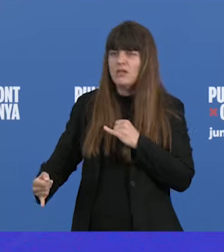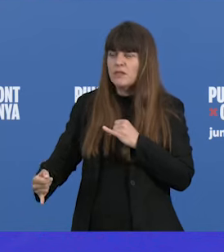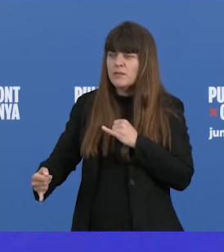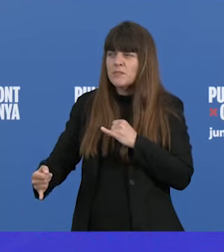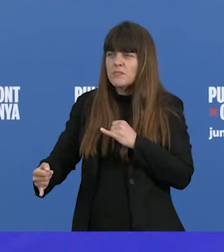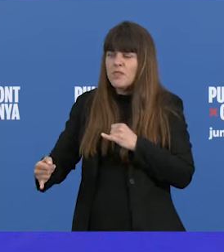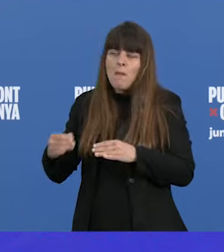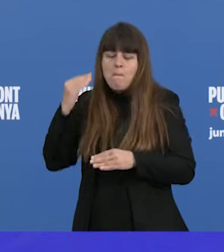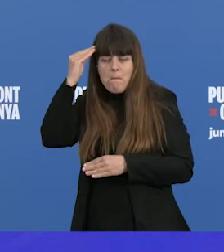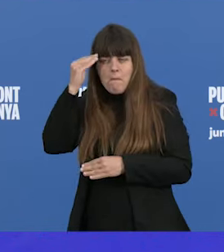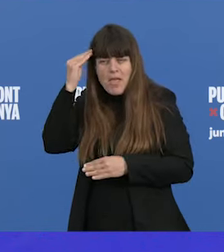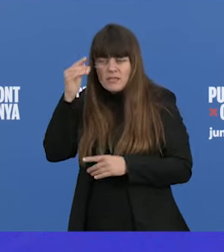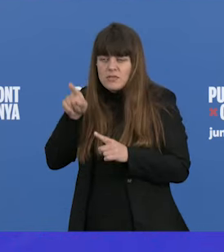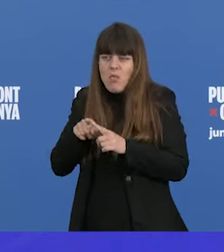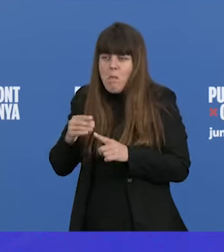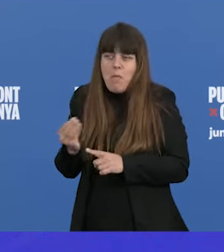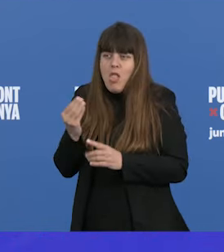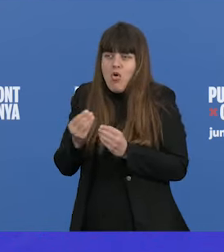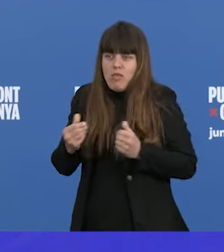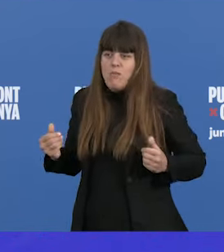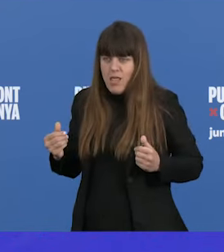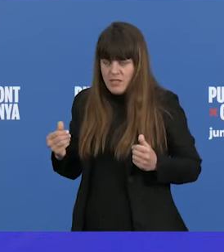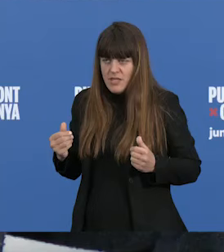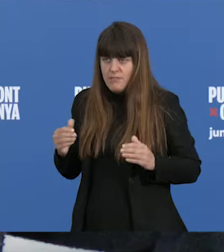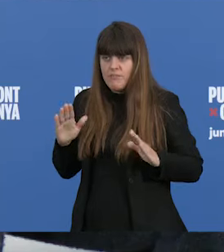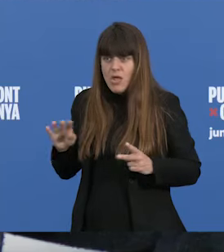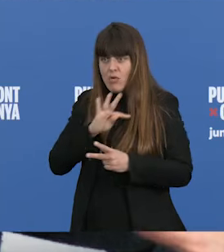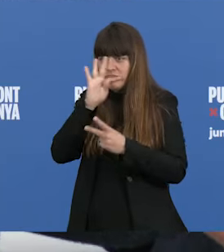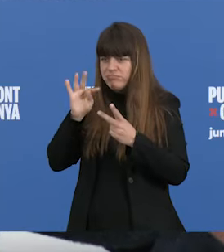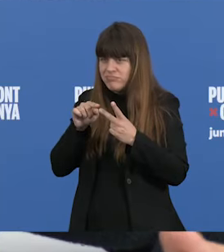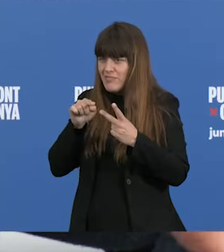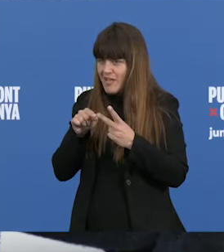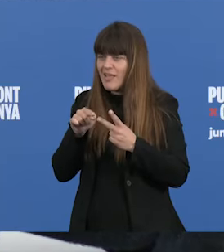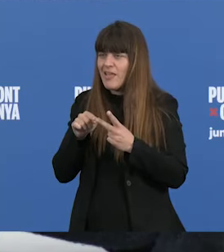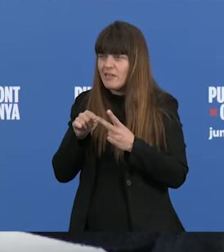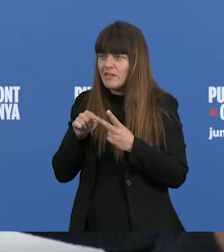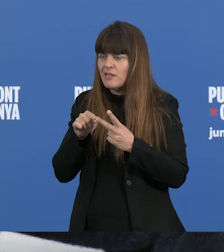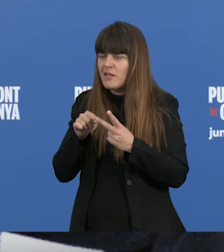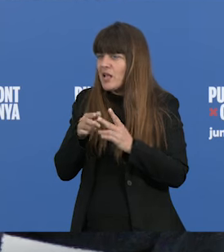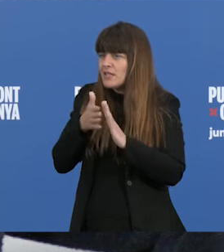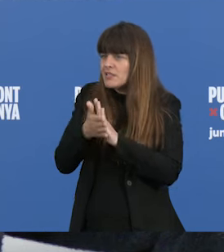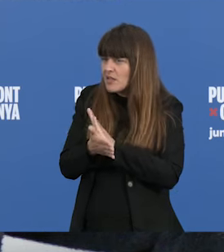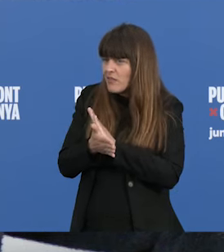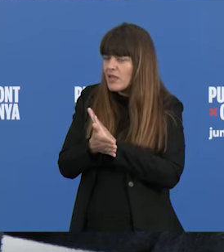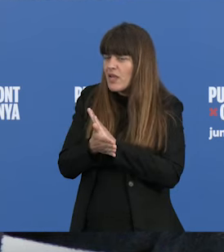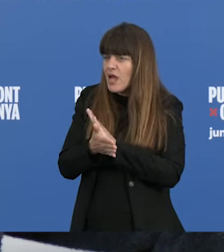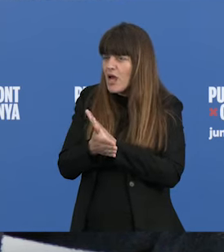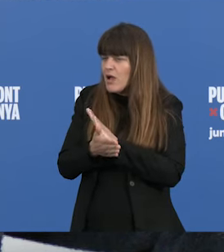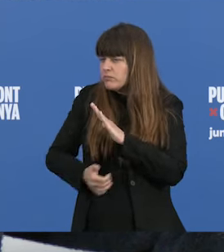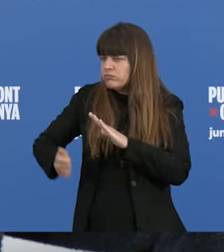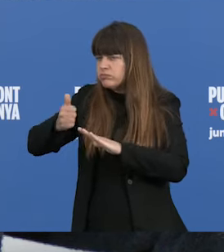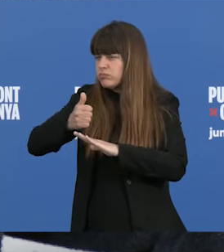res i de que per quedar-te així millor desaparèixer. Quan ens plantegem el segon escenari, aquest de